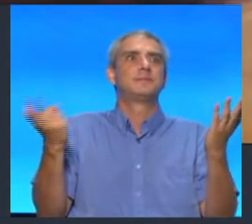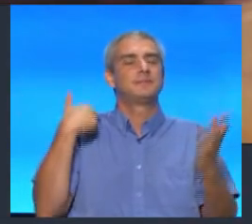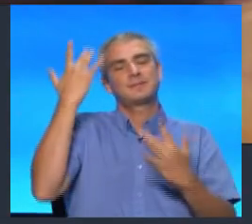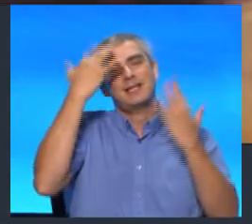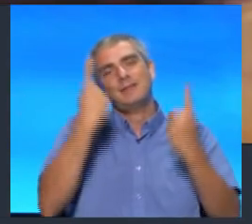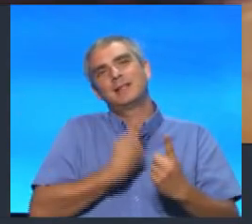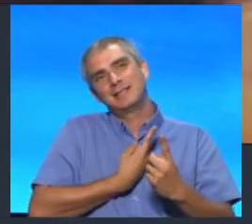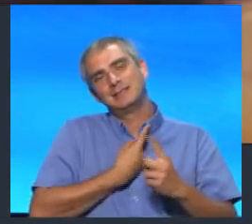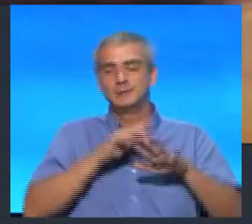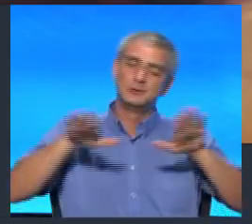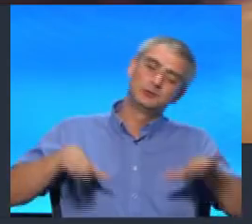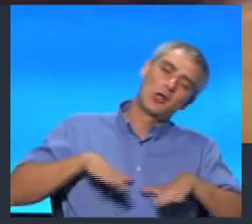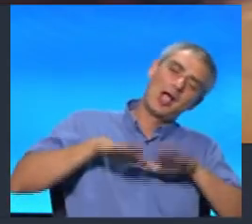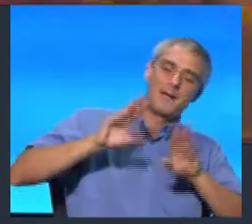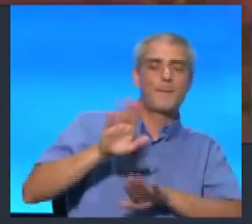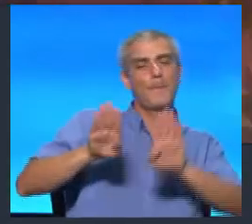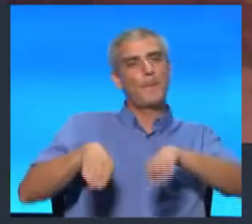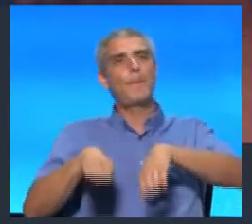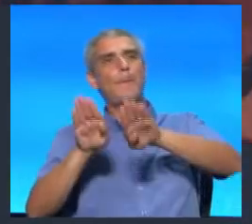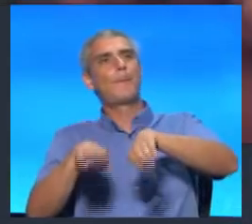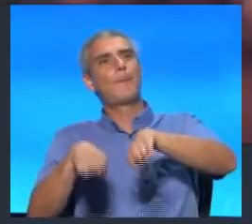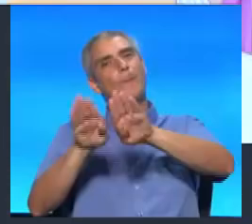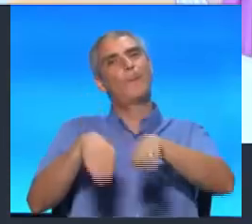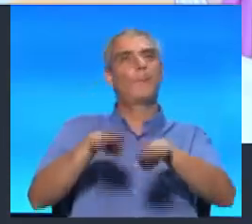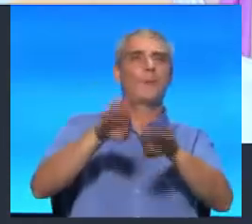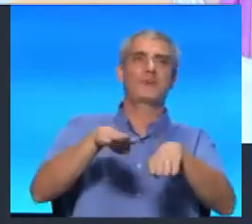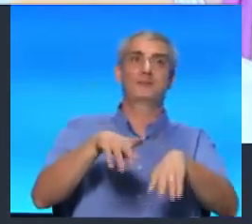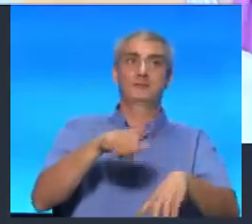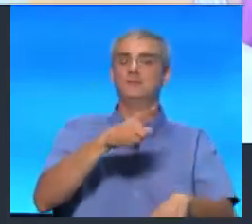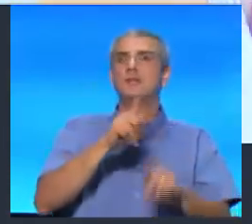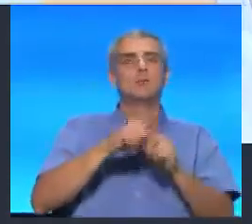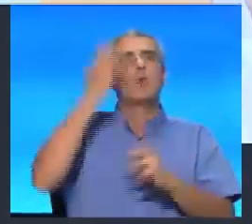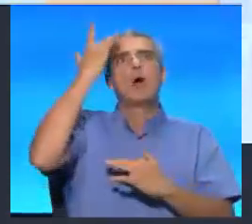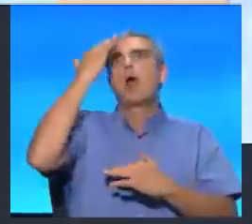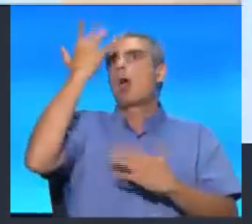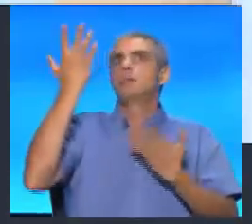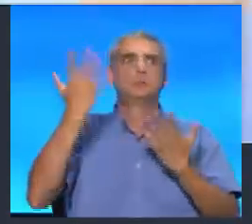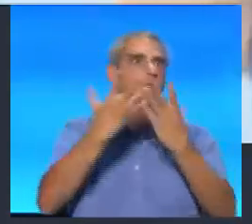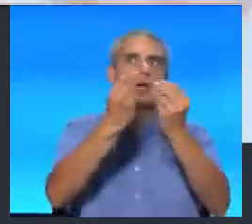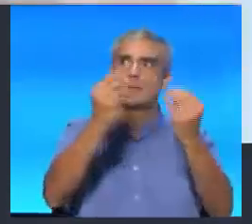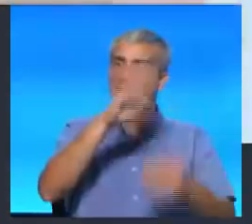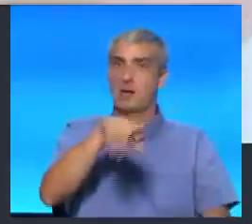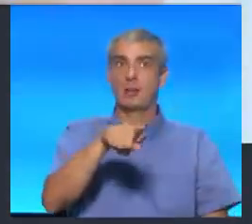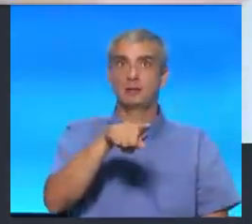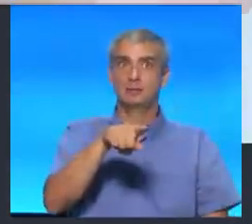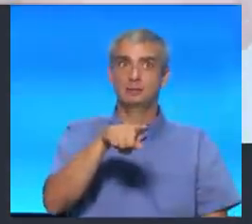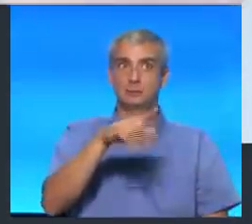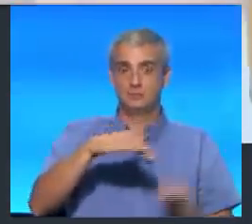בת ים שוחה בבריכה עם סנפיר. וזה מין חלום, אני חושבת שיש לה הרבה ילדים, ואז הם